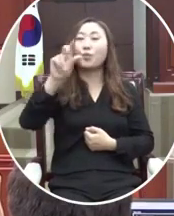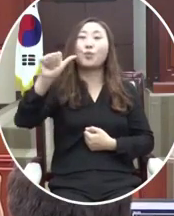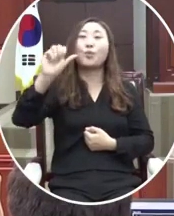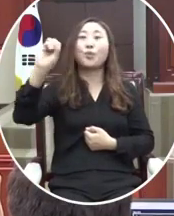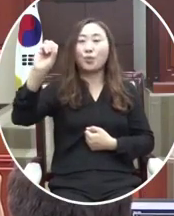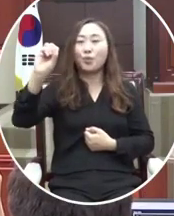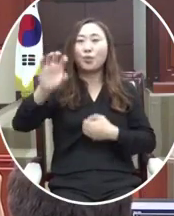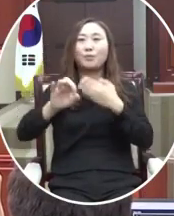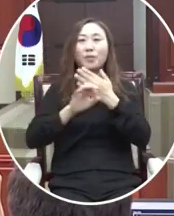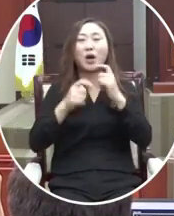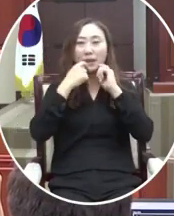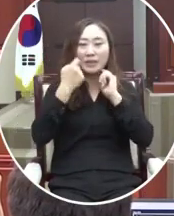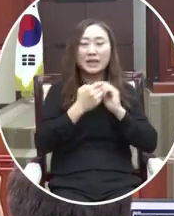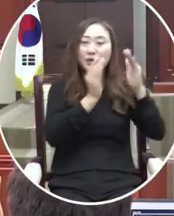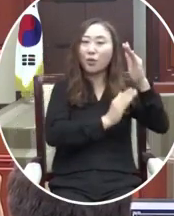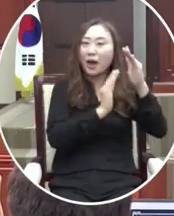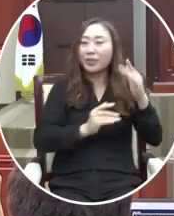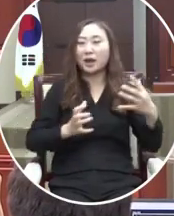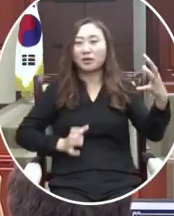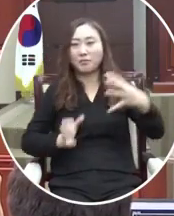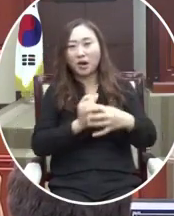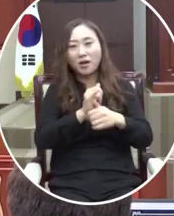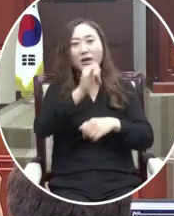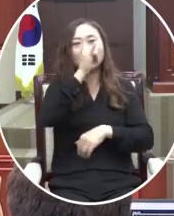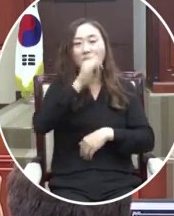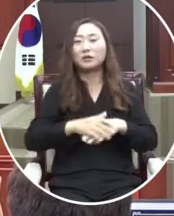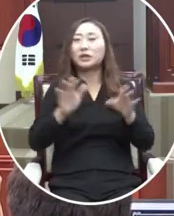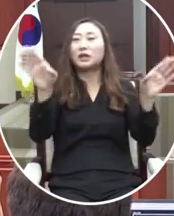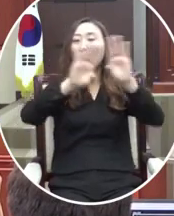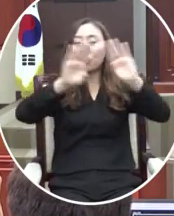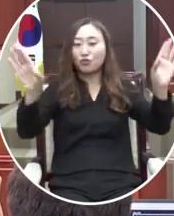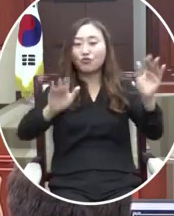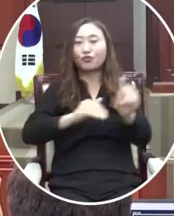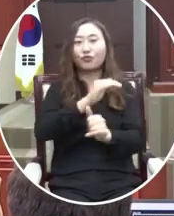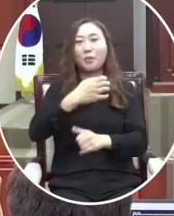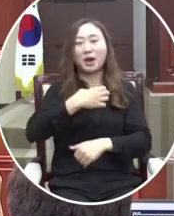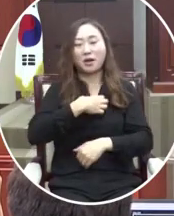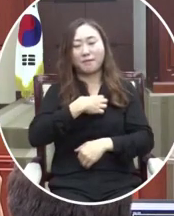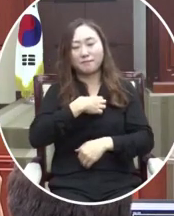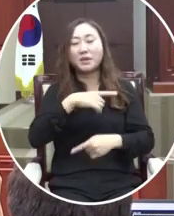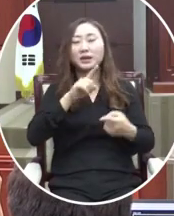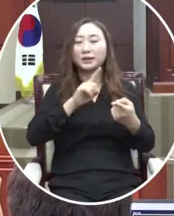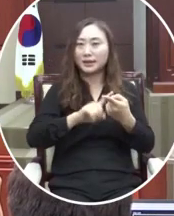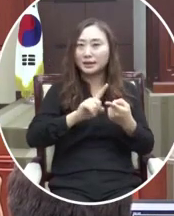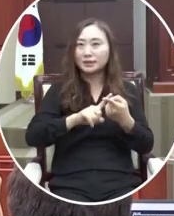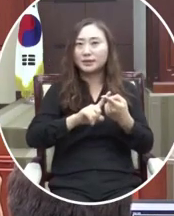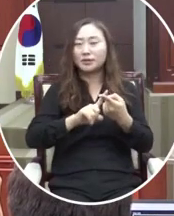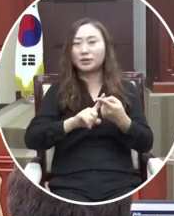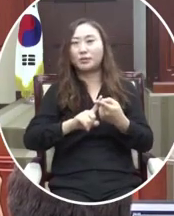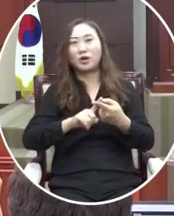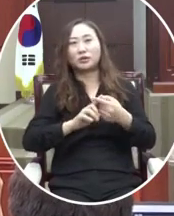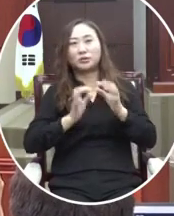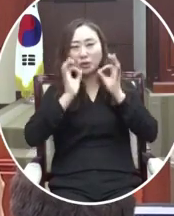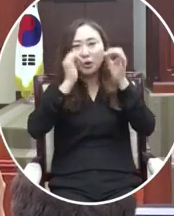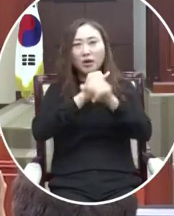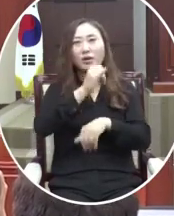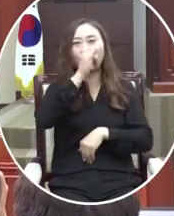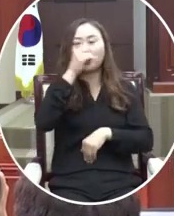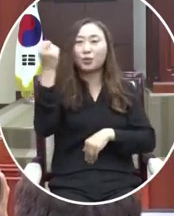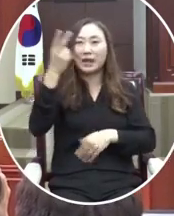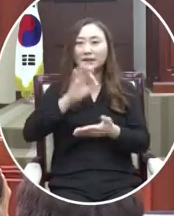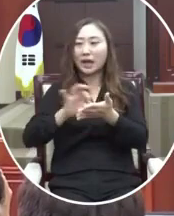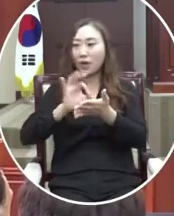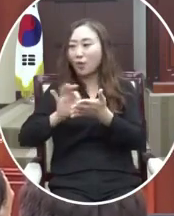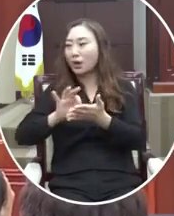구민회 등 민간 체 활동을 통해서도 기후 이익의 적국 대응에 나가겠습니다 아울로 재활용 확산과 자원순환